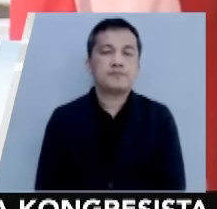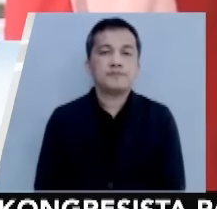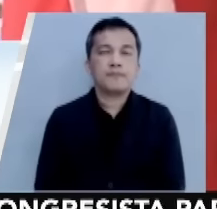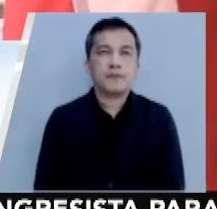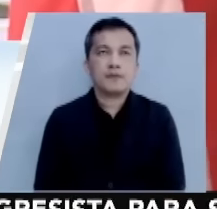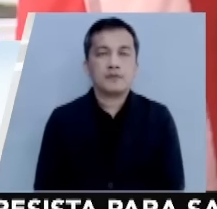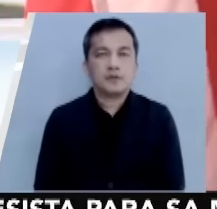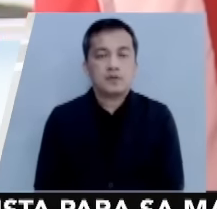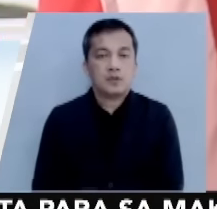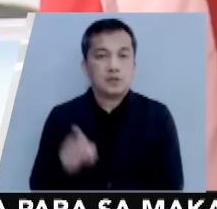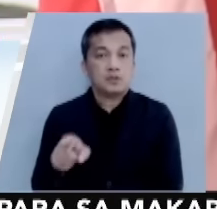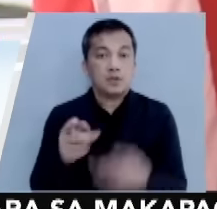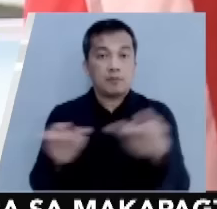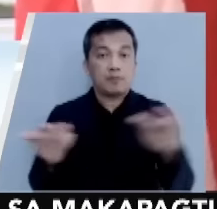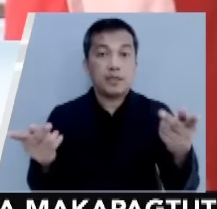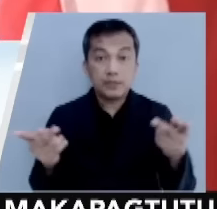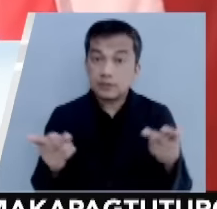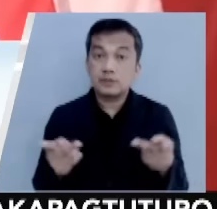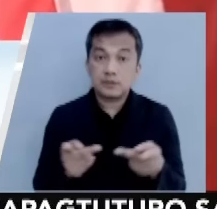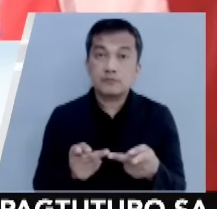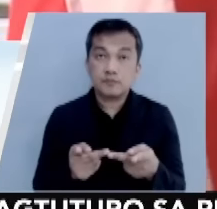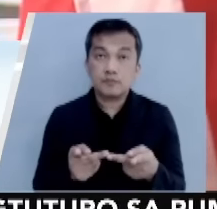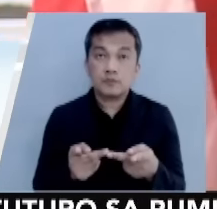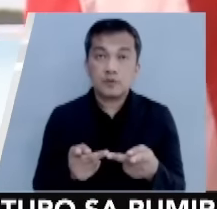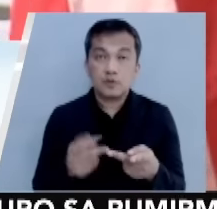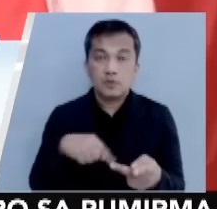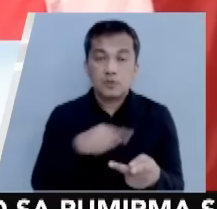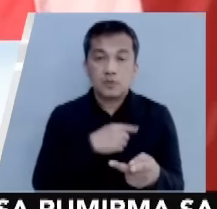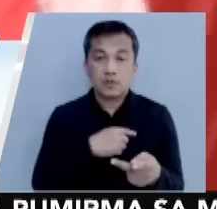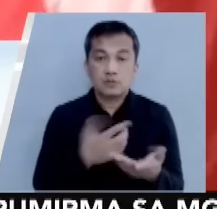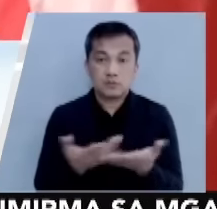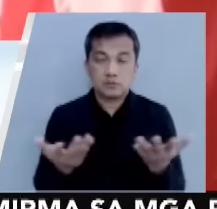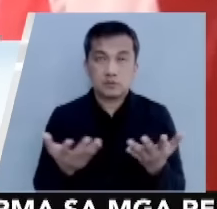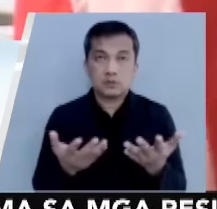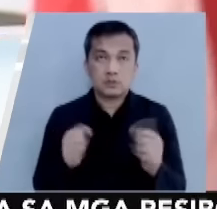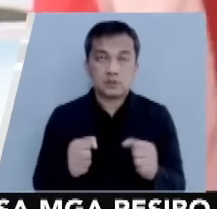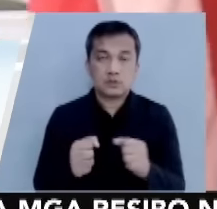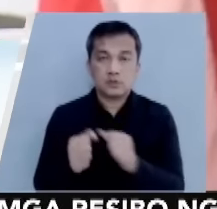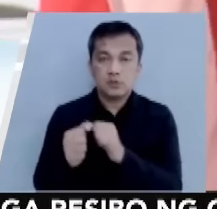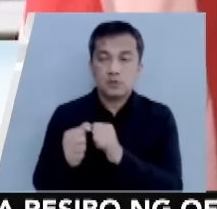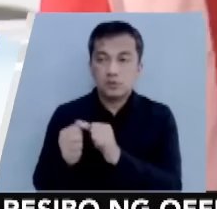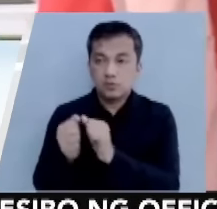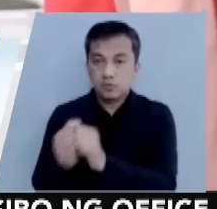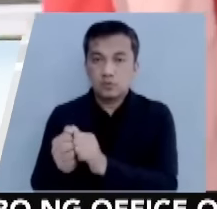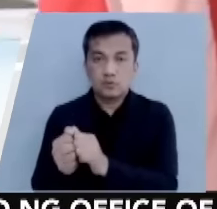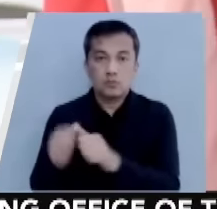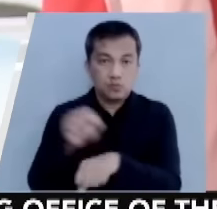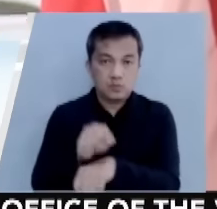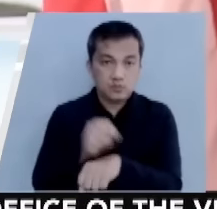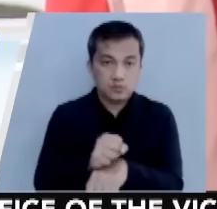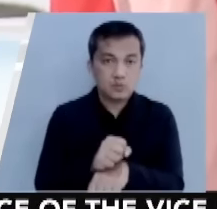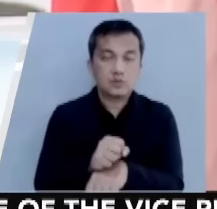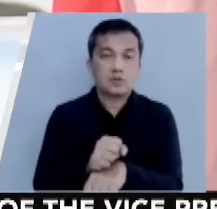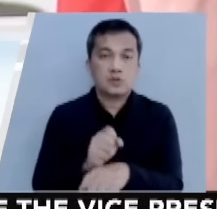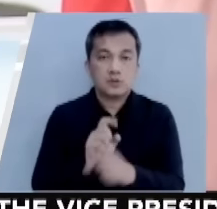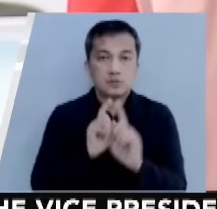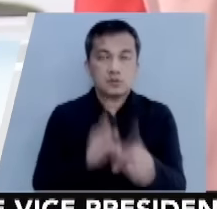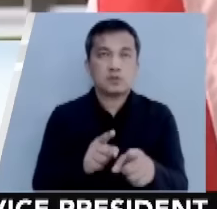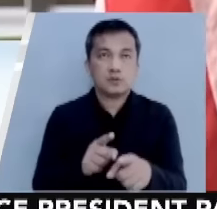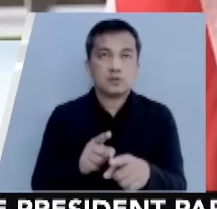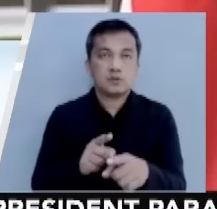place where our forces can work side by side to respond to regional